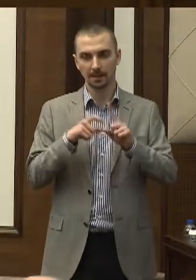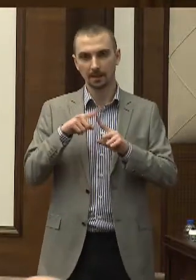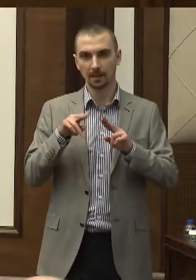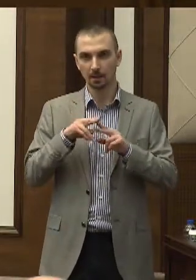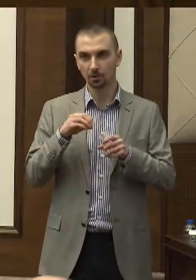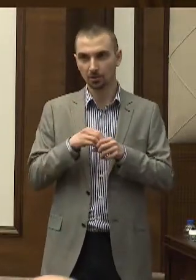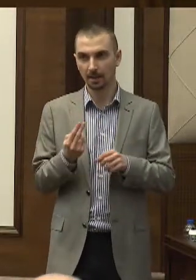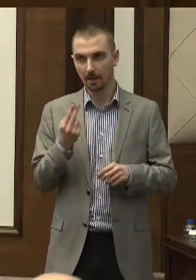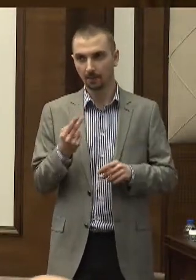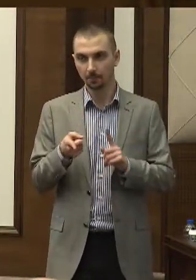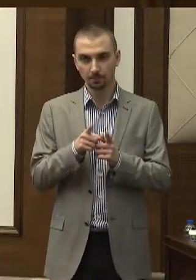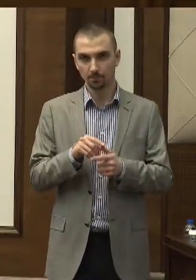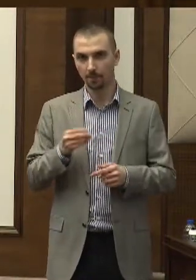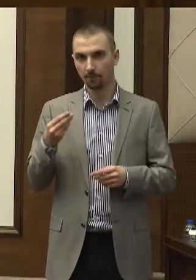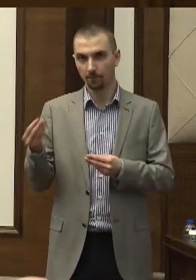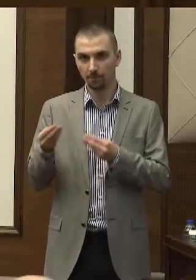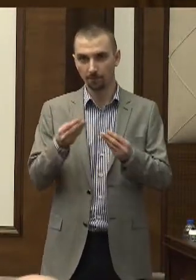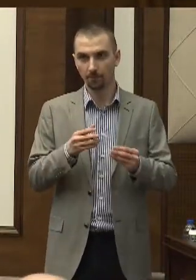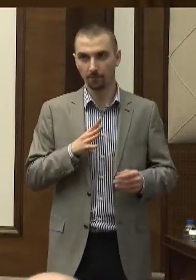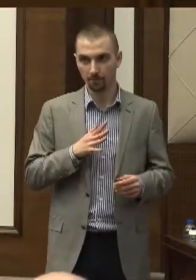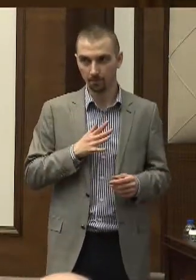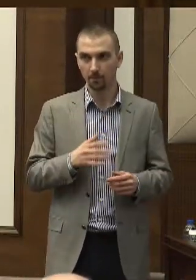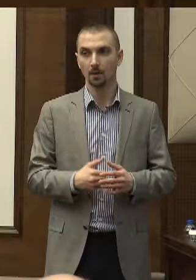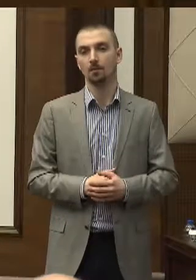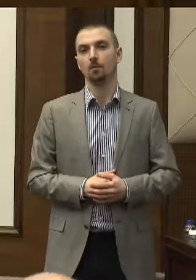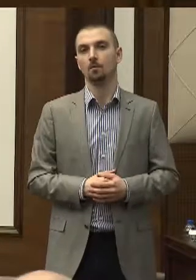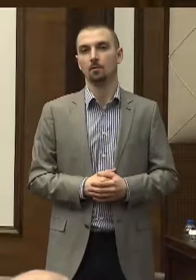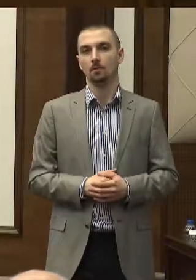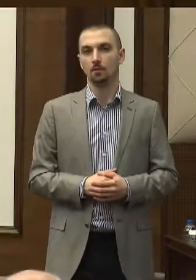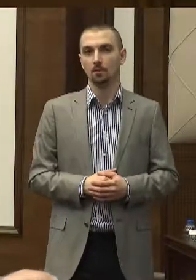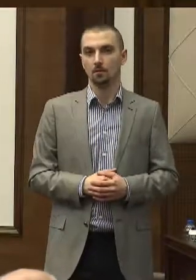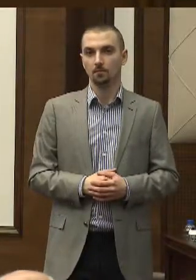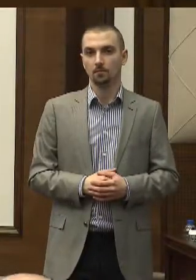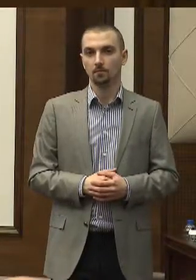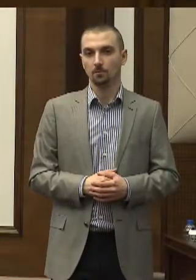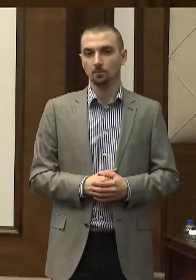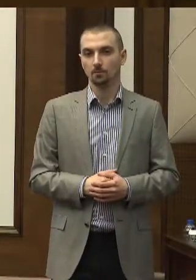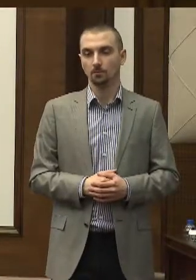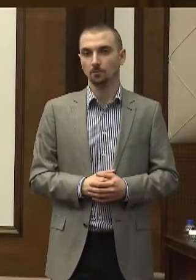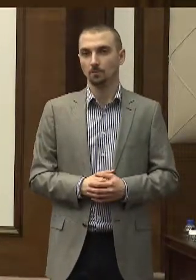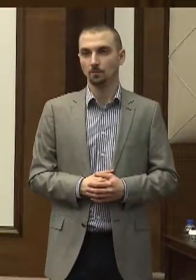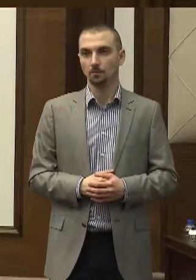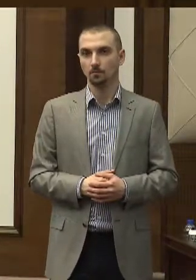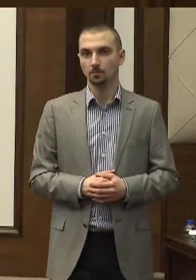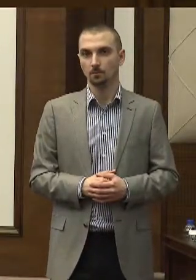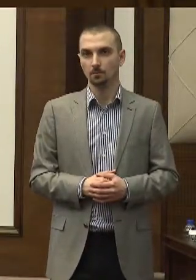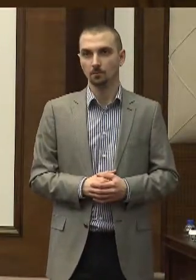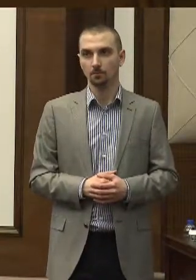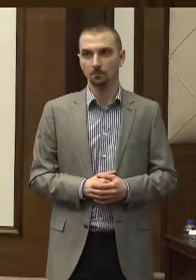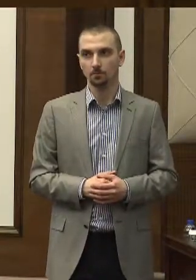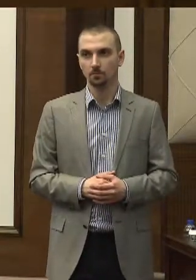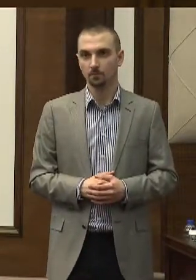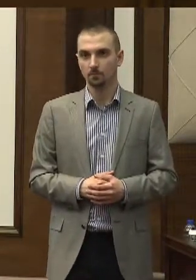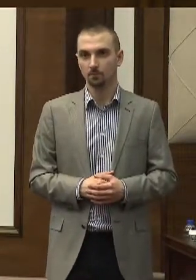ama bunların tüzüğünde devletten muafiyet verilmesi tüzüklerine göre